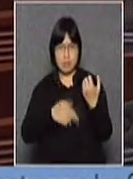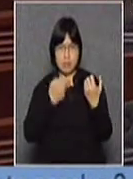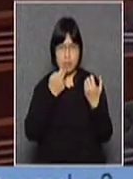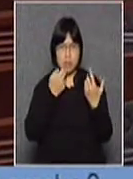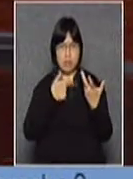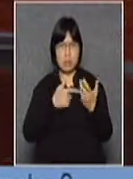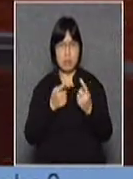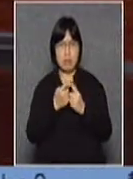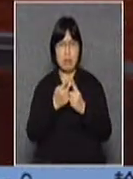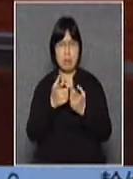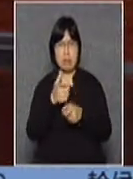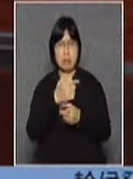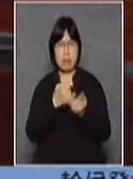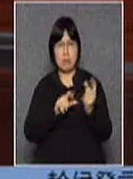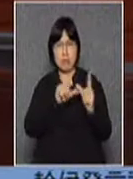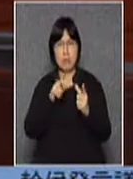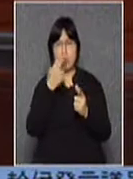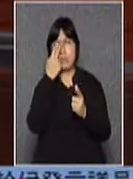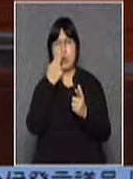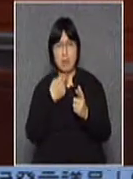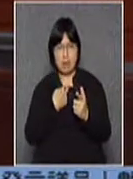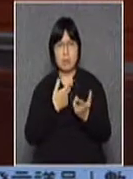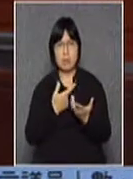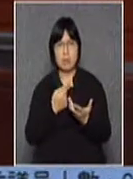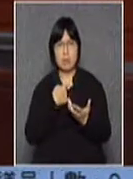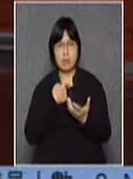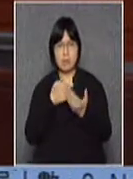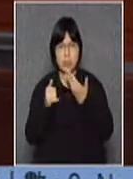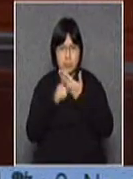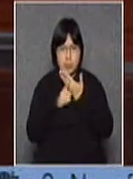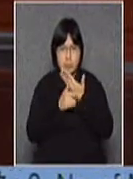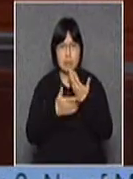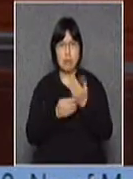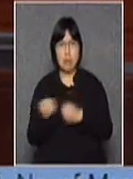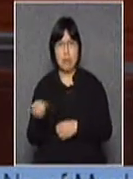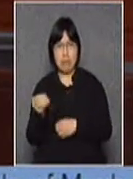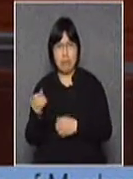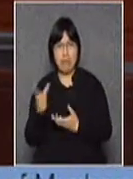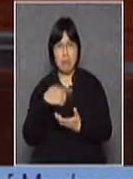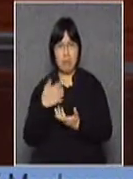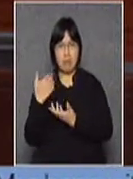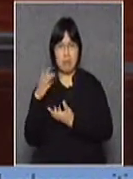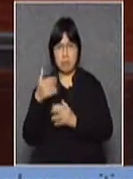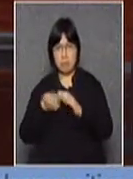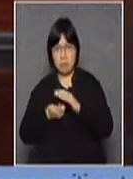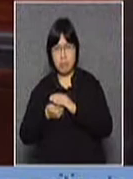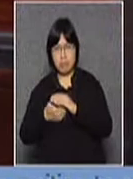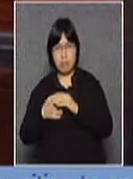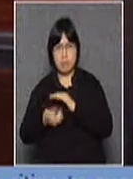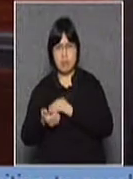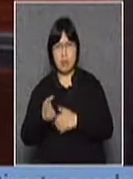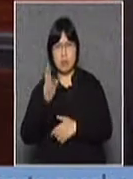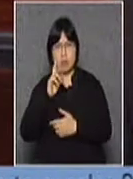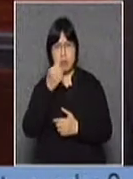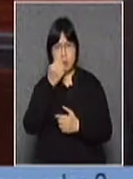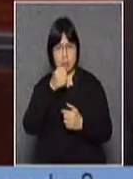極為可悲，即是很多靠這個毒品賣淫走私販毒等等。本土經濟的發展呢，